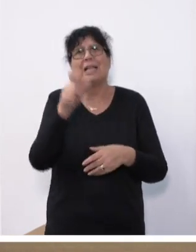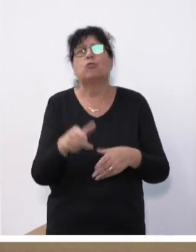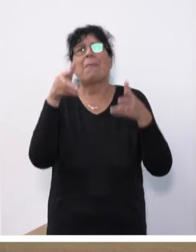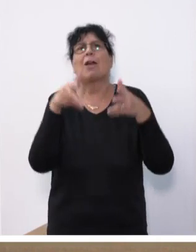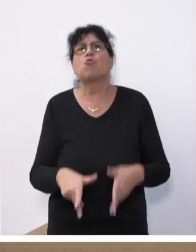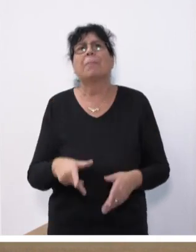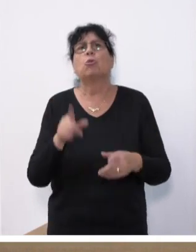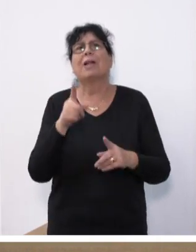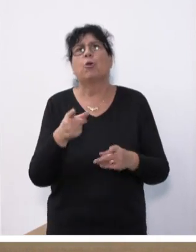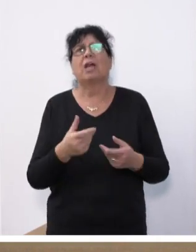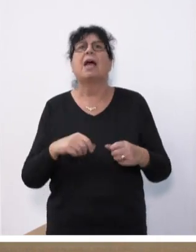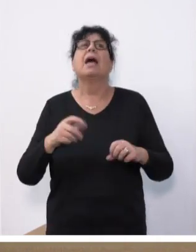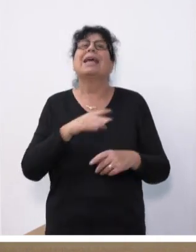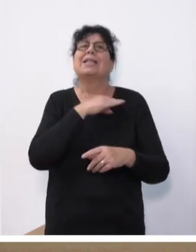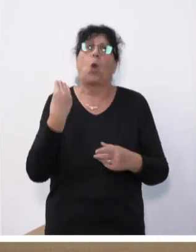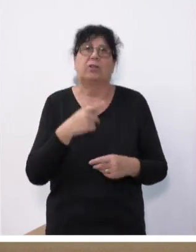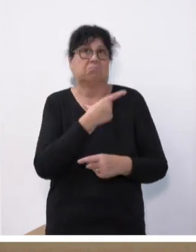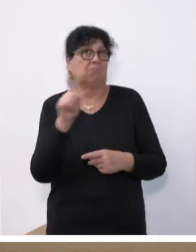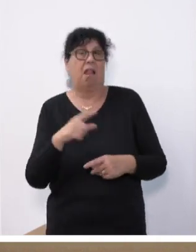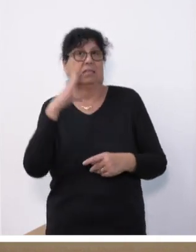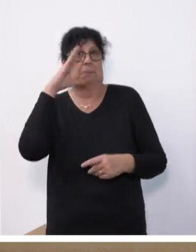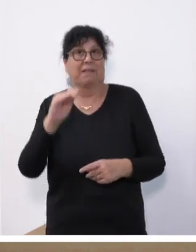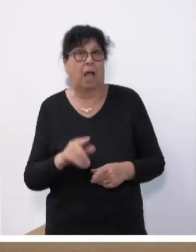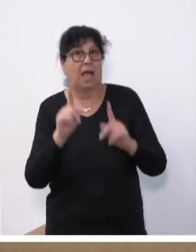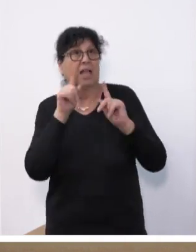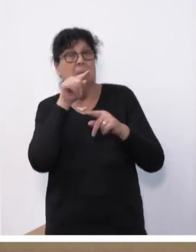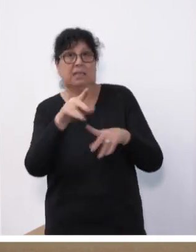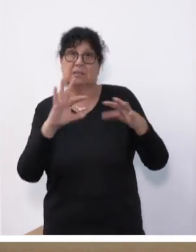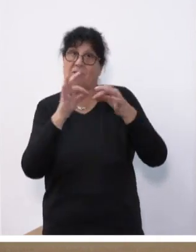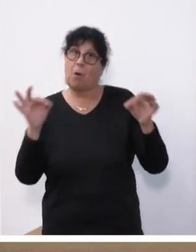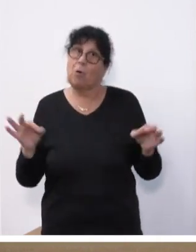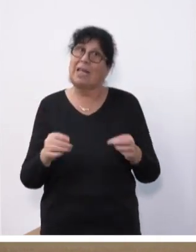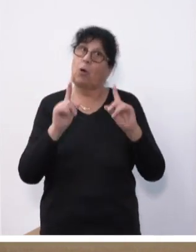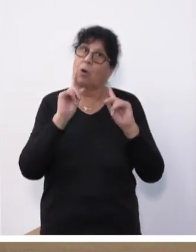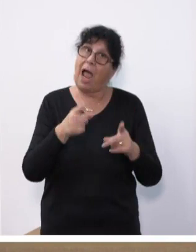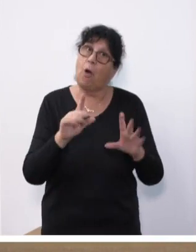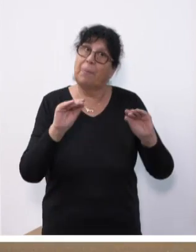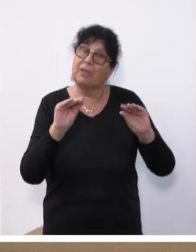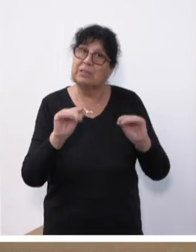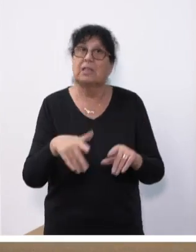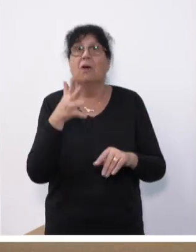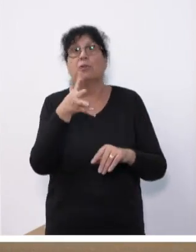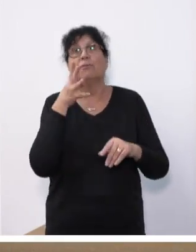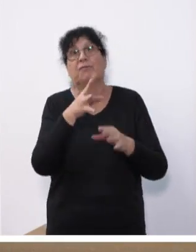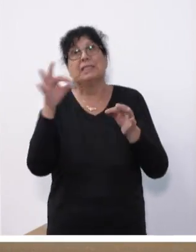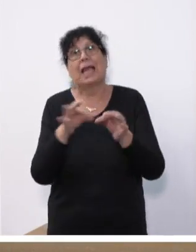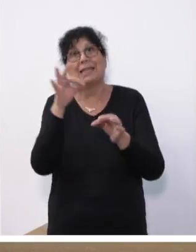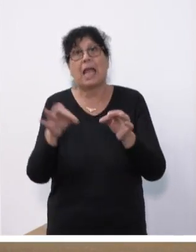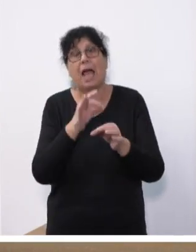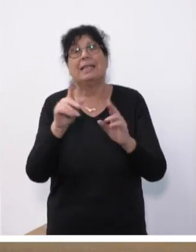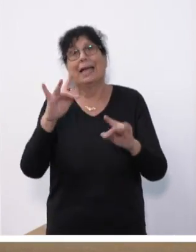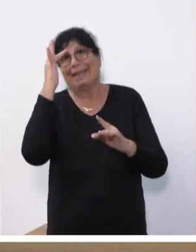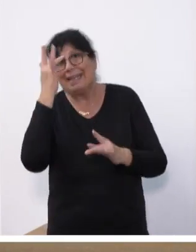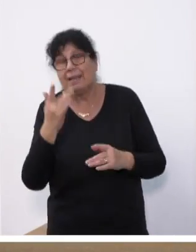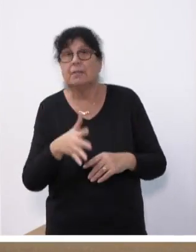war. Alles natürlich Männer. Hätte man diese Formulierung auch verwendet, wenn dies 45 Näherinnen in Bangladesch gewesen wären,